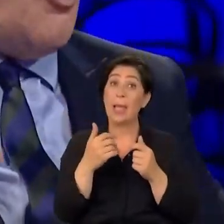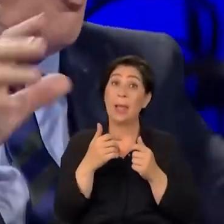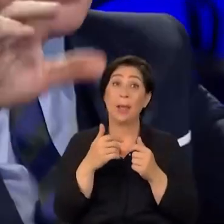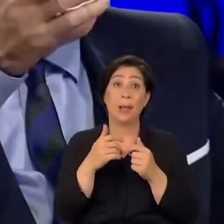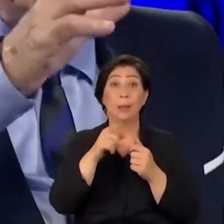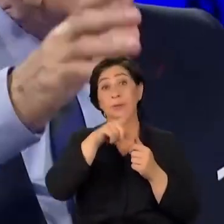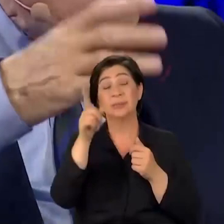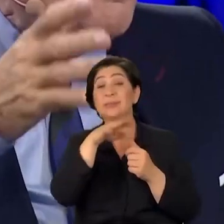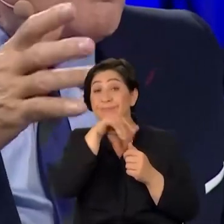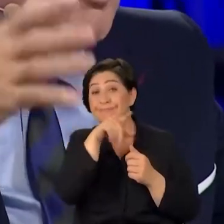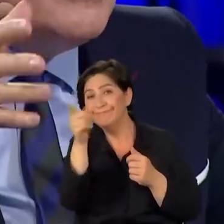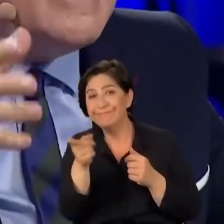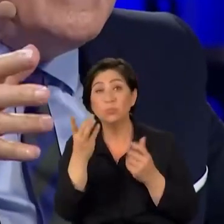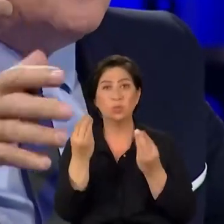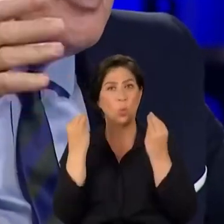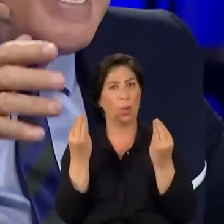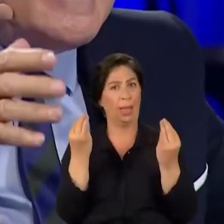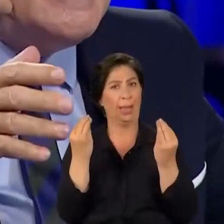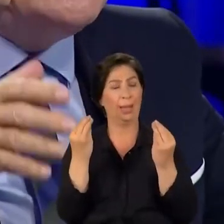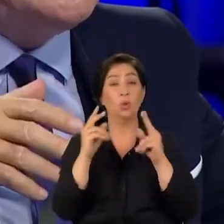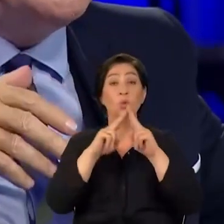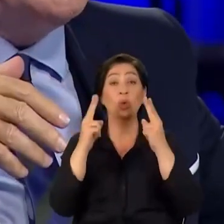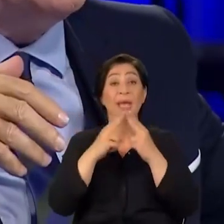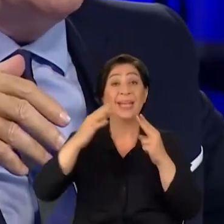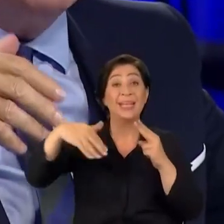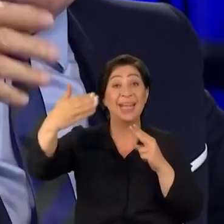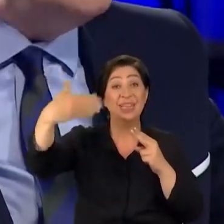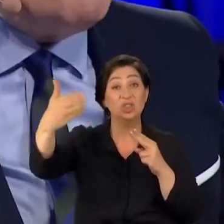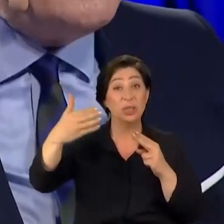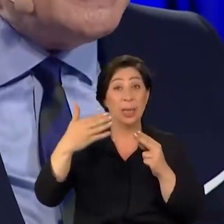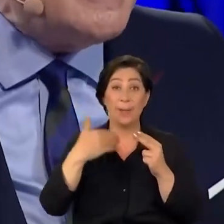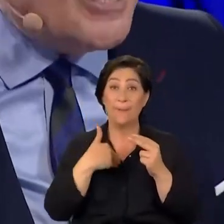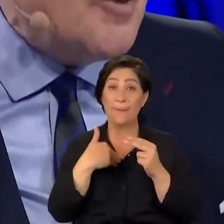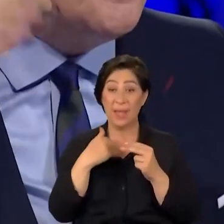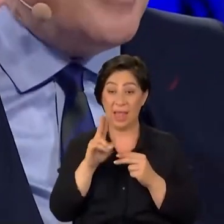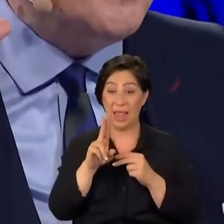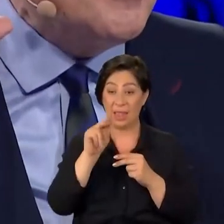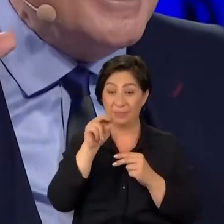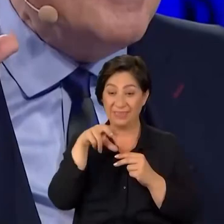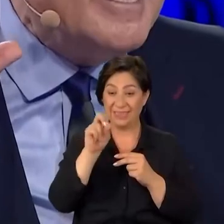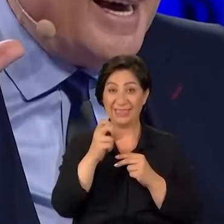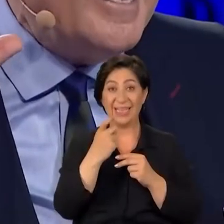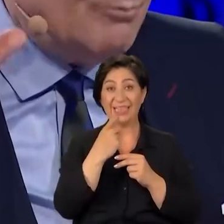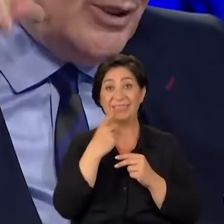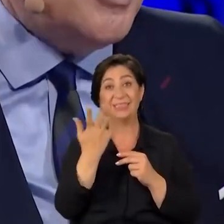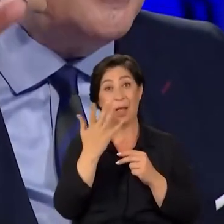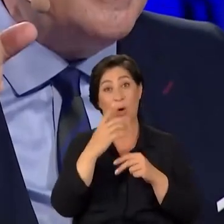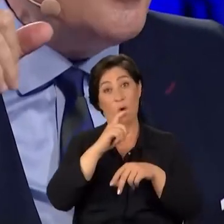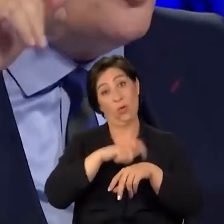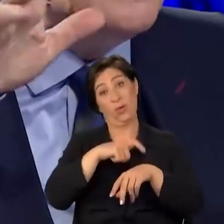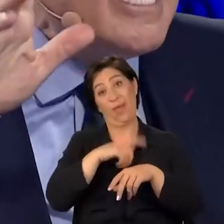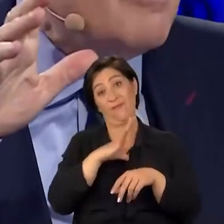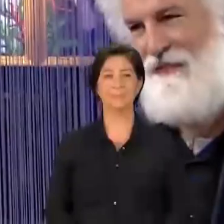Hayır bakın. O daha bakın bu bir şey değil. Dünyanın geleceği. Ben 70-80 sene ömrüm var diyorum kendime daha bundan